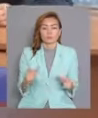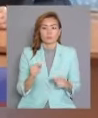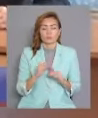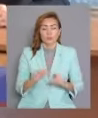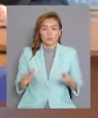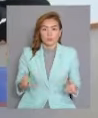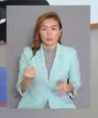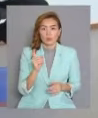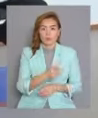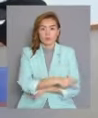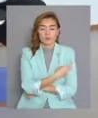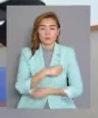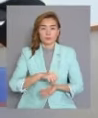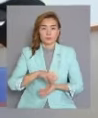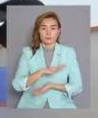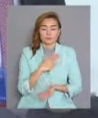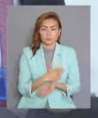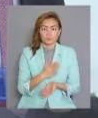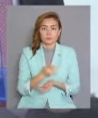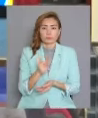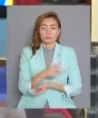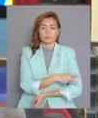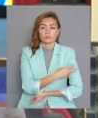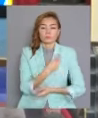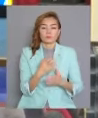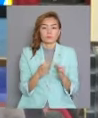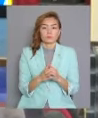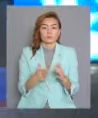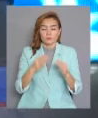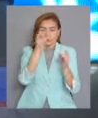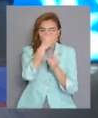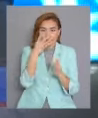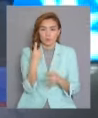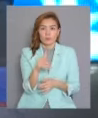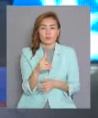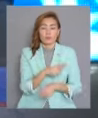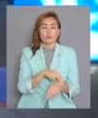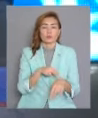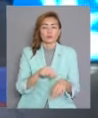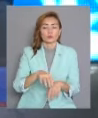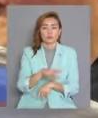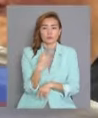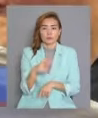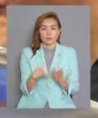детский сад, одна врачебная амбулатория, один медицинский пункт, дом культуры, один полицейский участок и